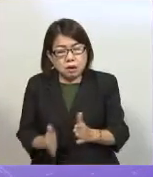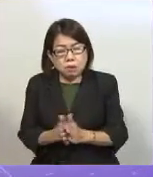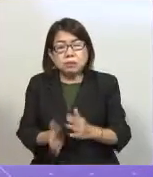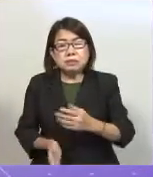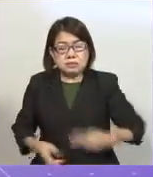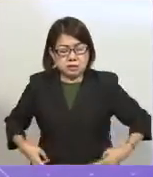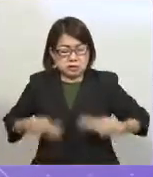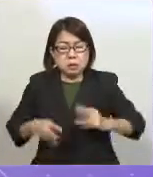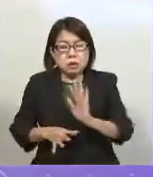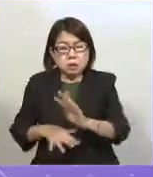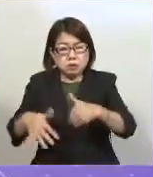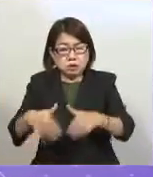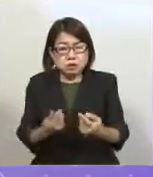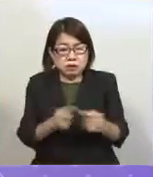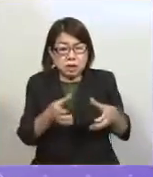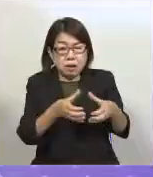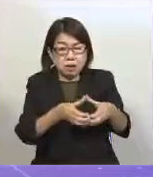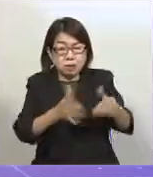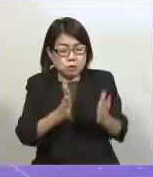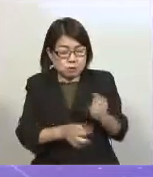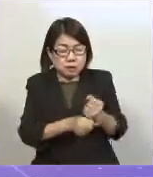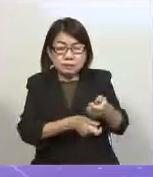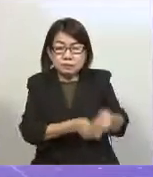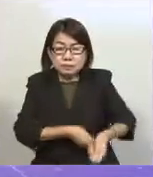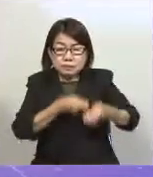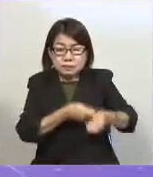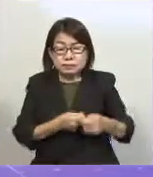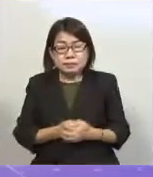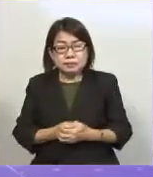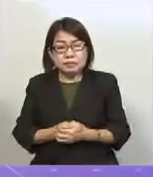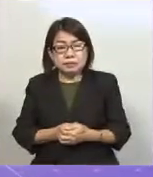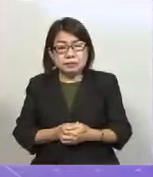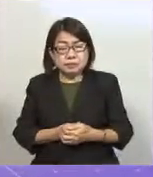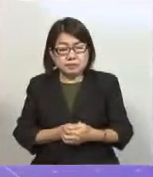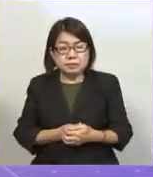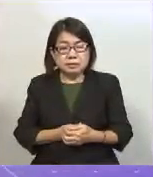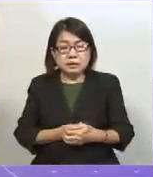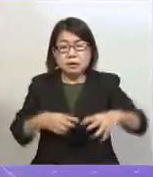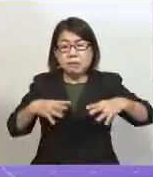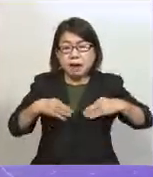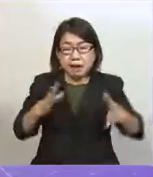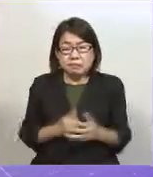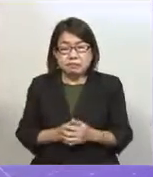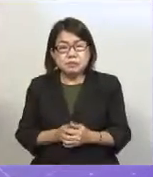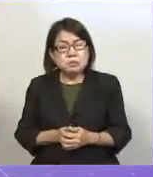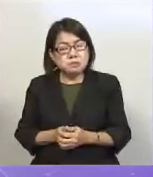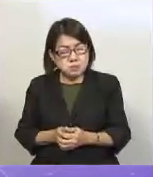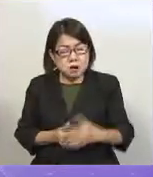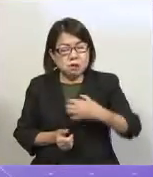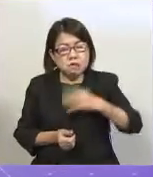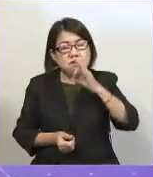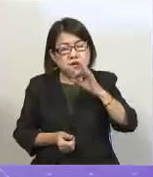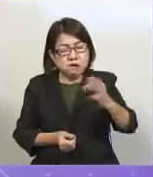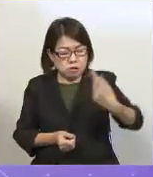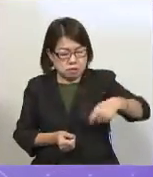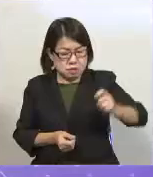ชาชนส่วนที่มีกลุ่มเกษตรกรบางส่วนนะคะมีทั้งคนที่เห็นคัดค้านแล้วก็เตรียมจะไปยื่นต่อศาลปกคร